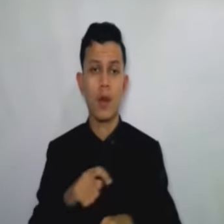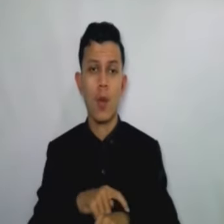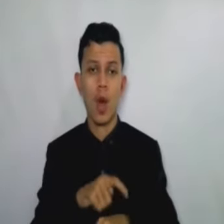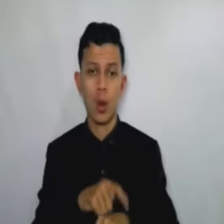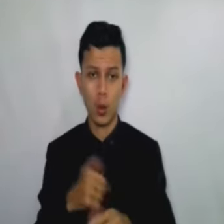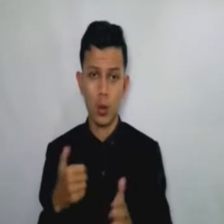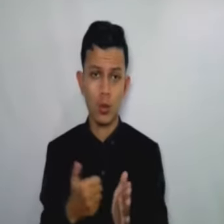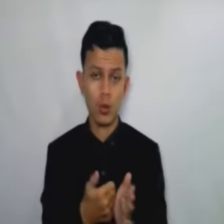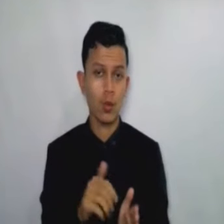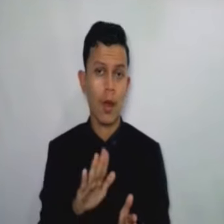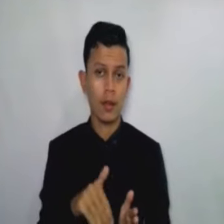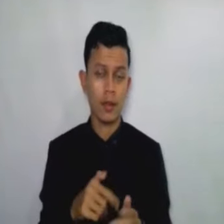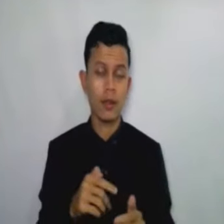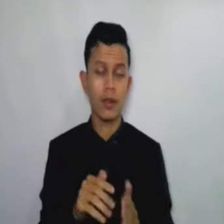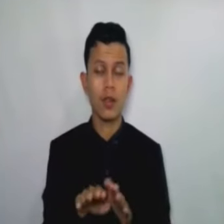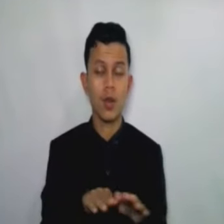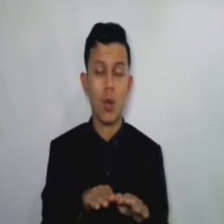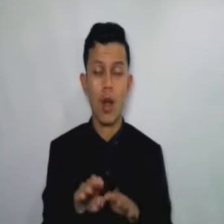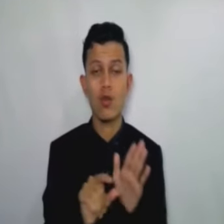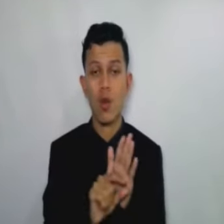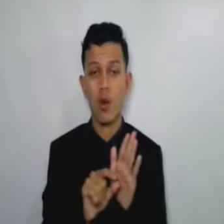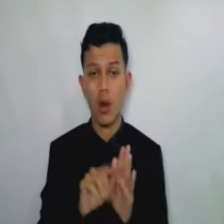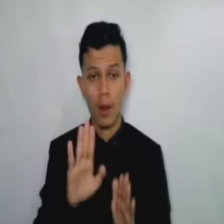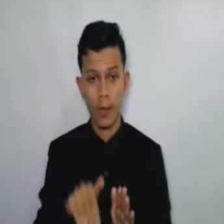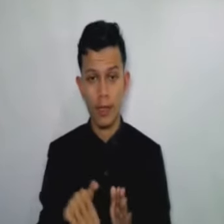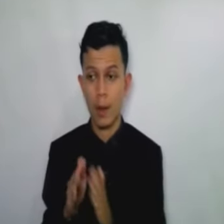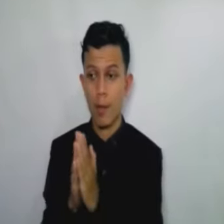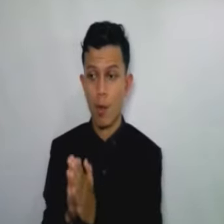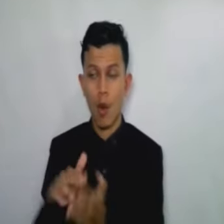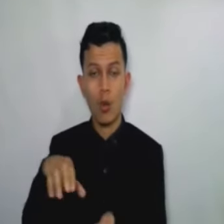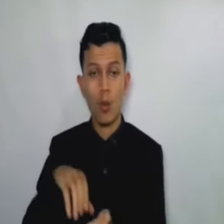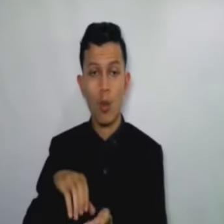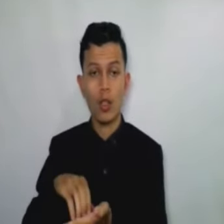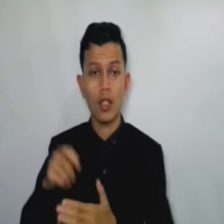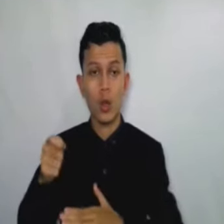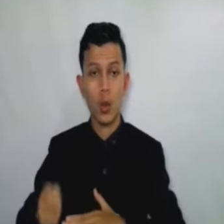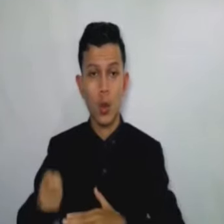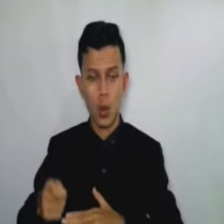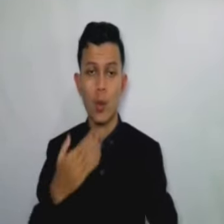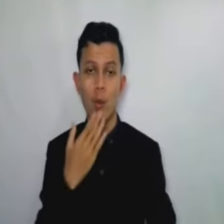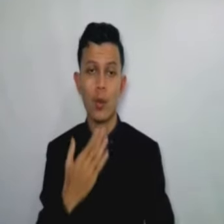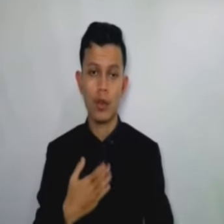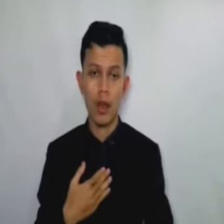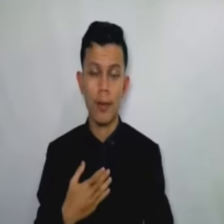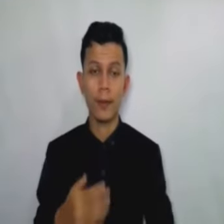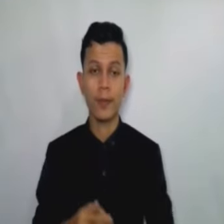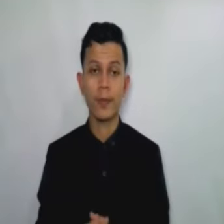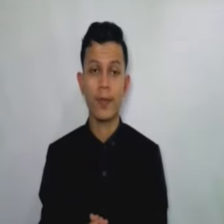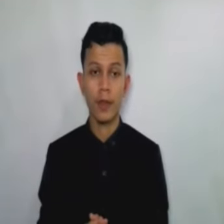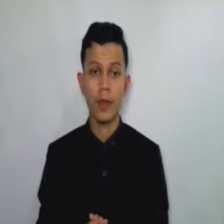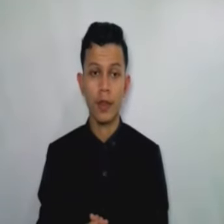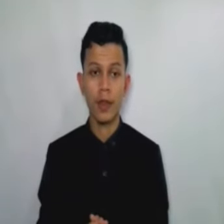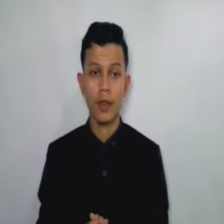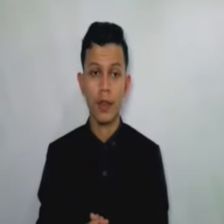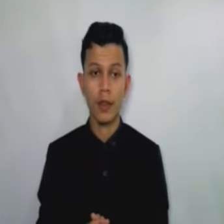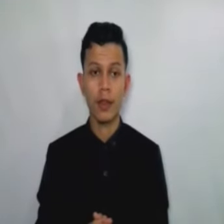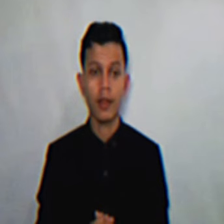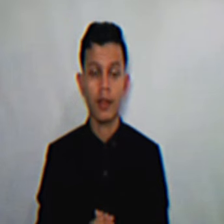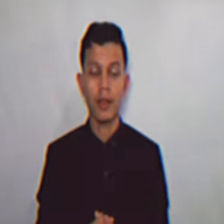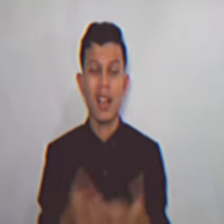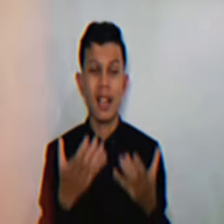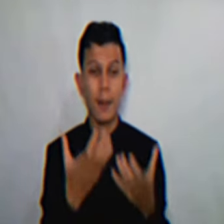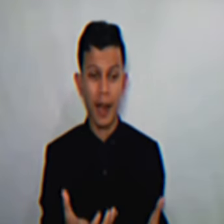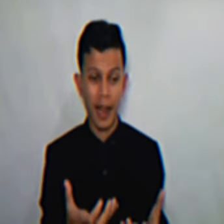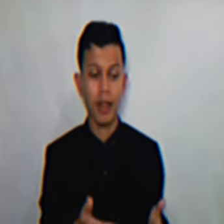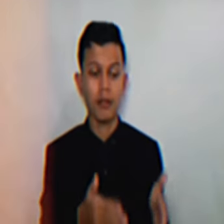peraturan perundang-undangan. Pemohon memiliki kedudukan hukum untuk mengajukan permohonan aku. SSV termohon dan SSV pihak